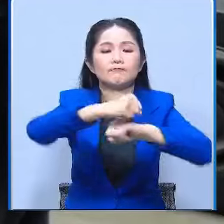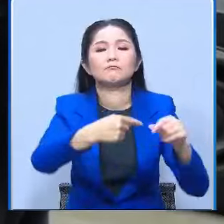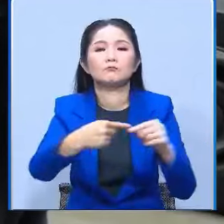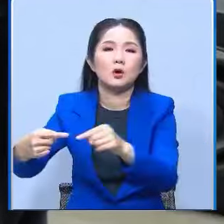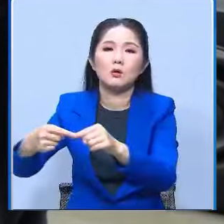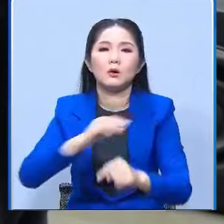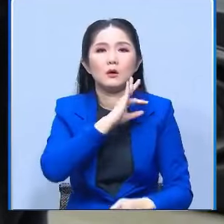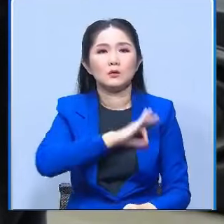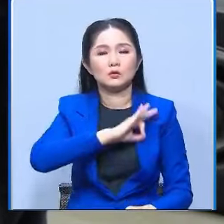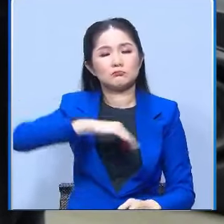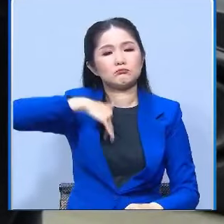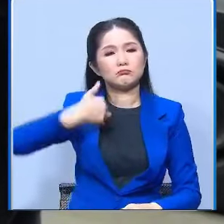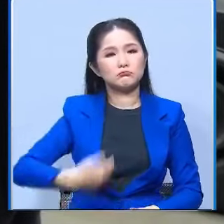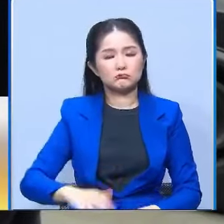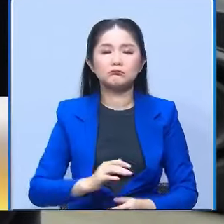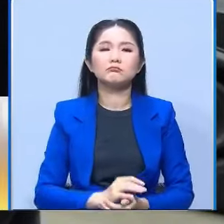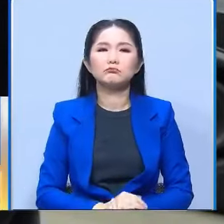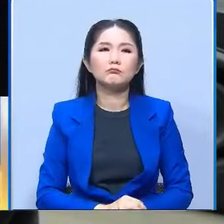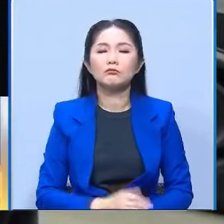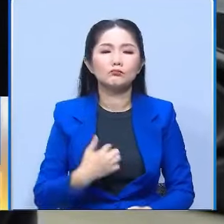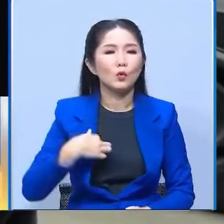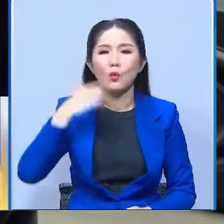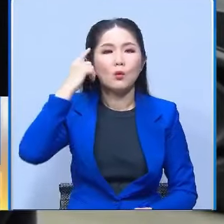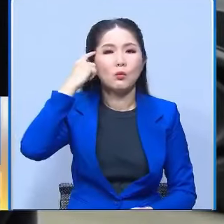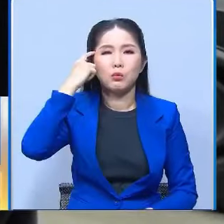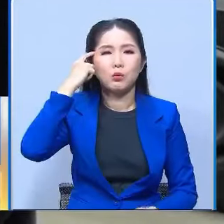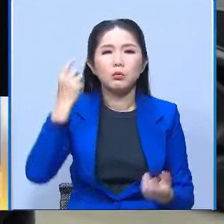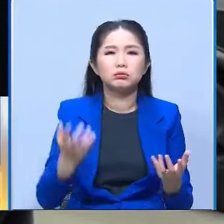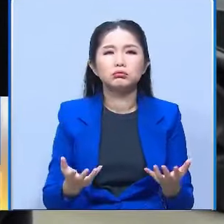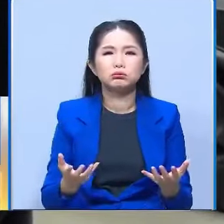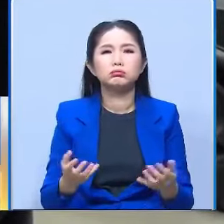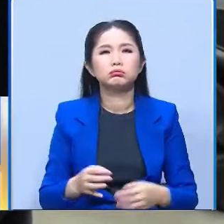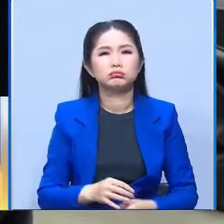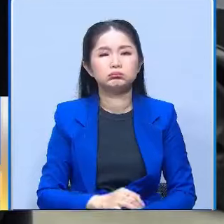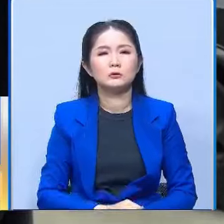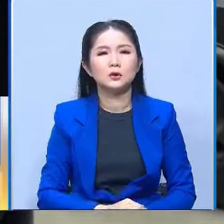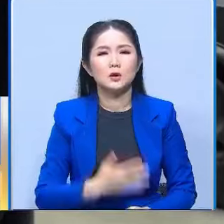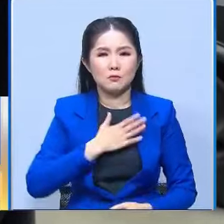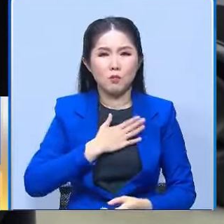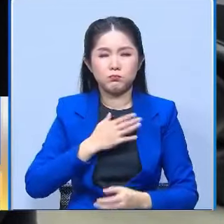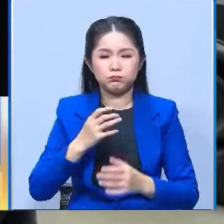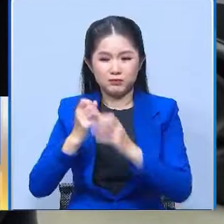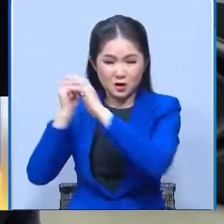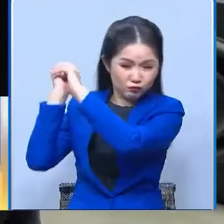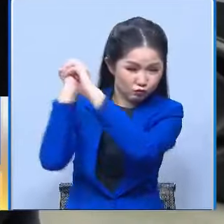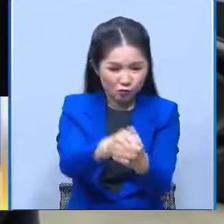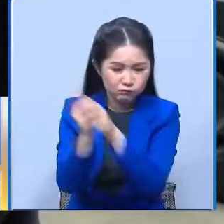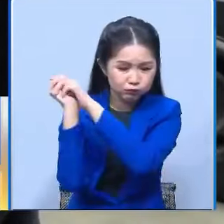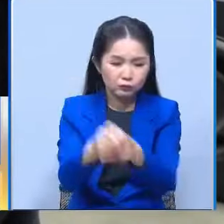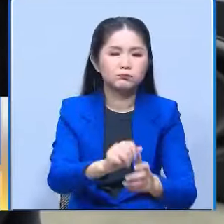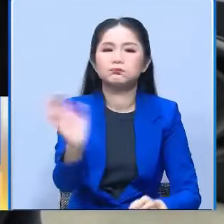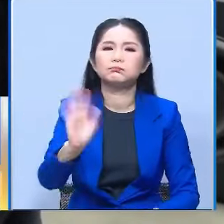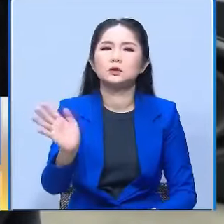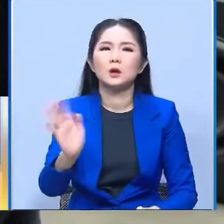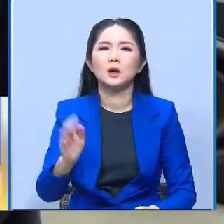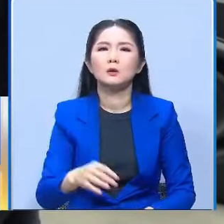ไม่รู้ละครับจะไปตรงไหนผมก็ไม่รู้เพราะว่ามันไม่ใช่ผมเป็นคนที่ทุกคนที่ทุกก็ต้องไปเก็บเอาไ